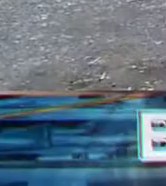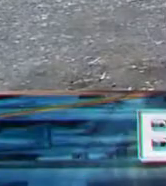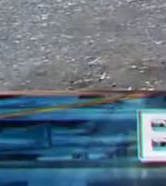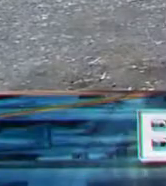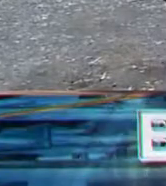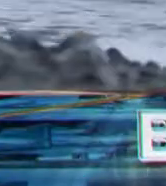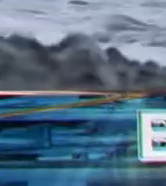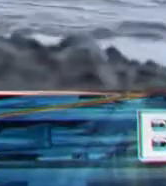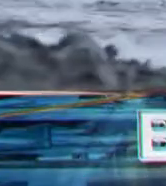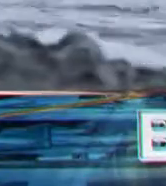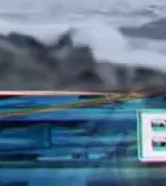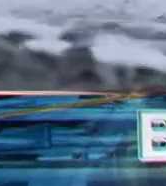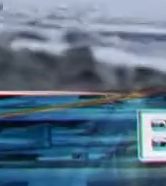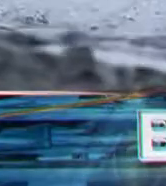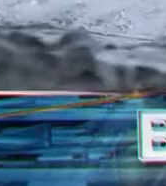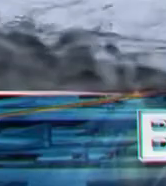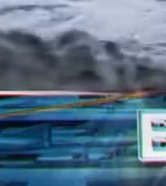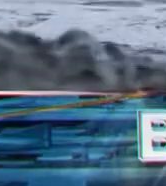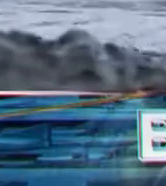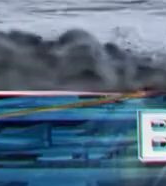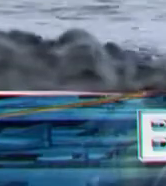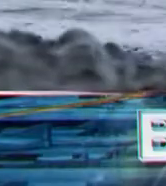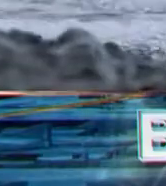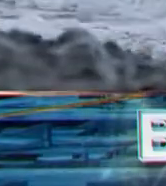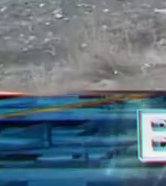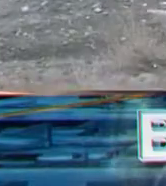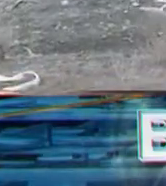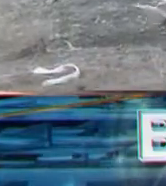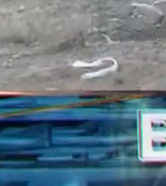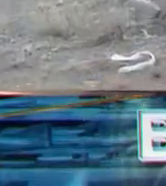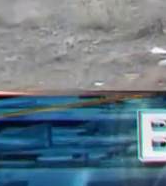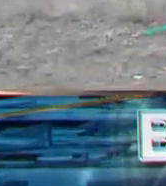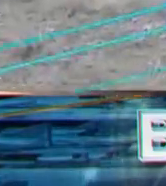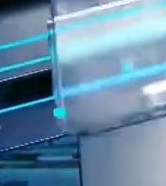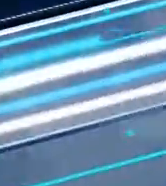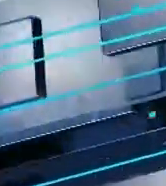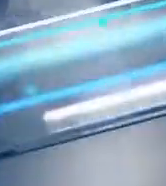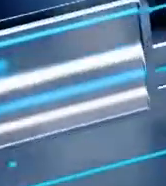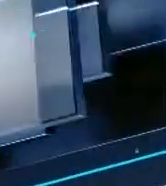Көктұма халқының көп жылғы тілегі, Алакөл жағалауын нығайту жұмыстары жүріп жатыр.